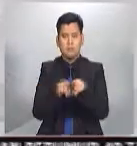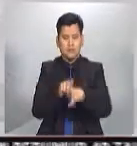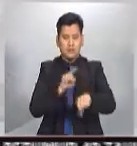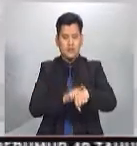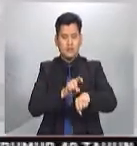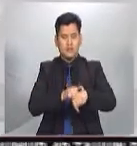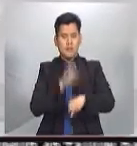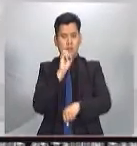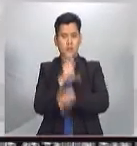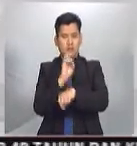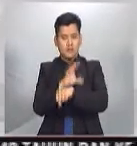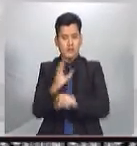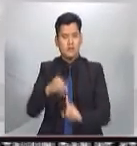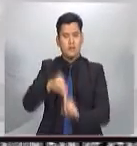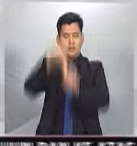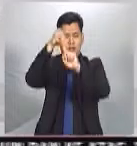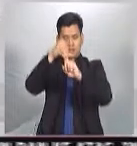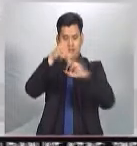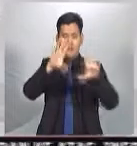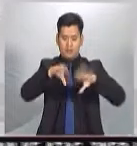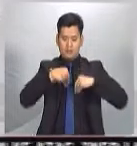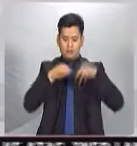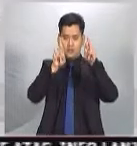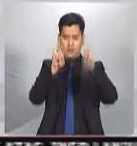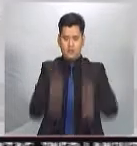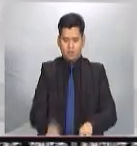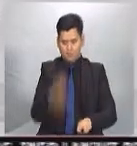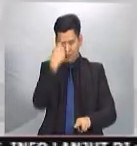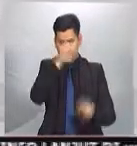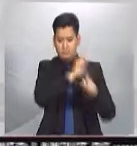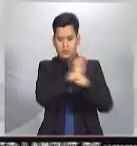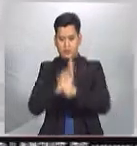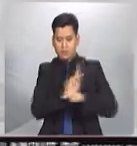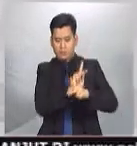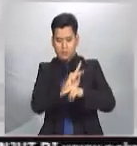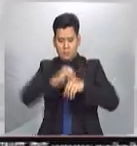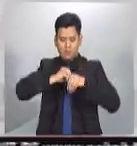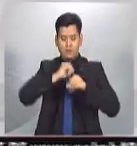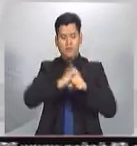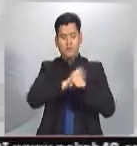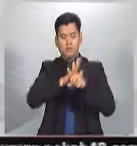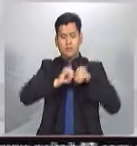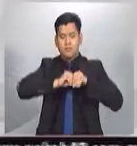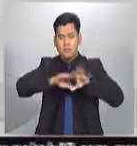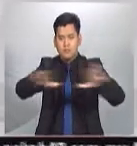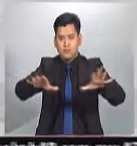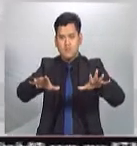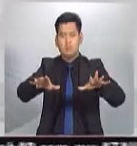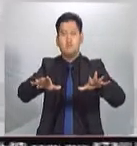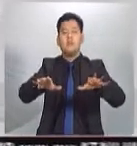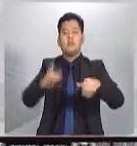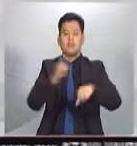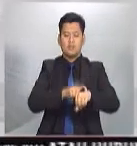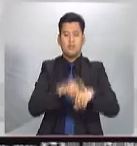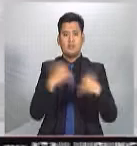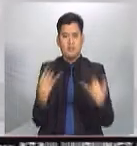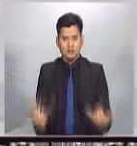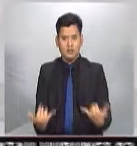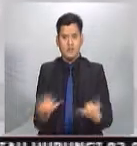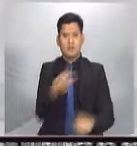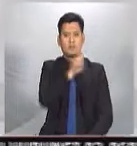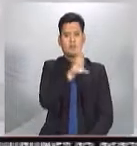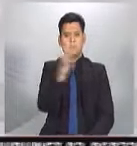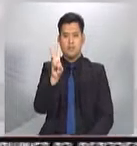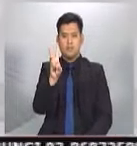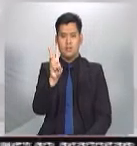khas disambut baik rakyat sekaligus mengawal penularan jangkitan wabak pandemik itu. Setakat ini, 26 buah